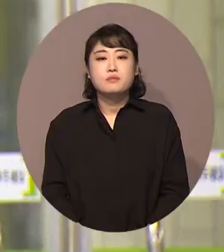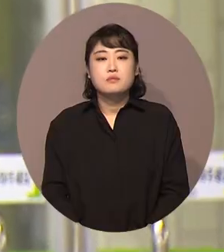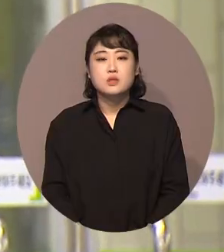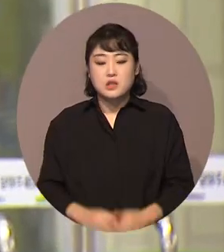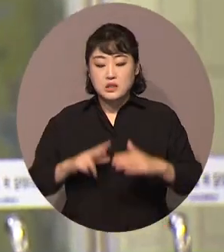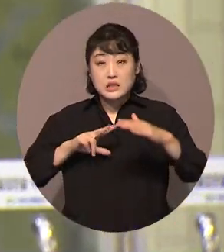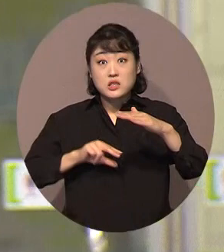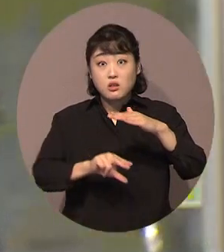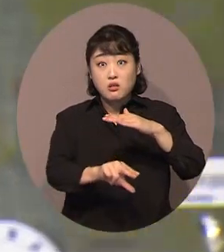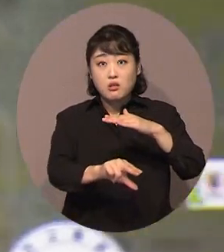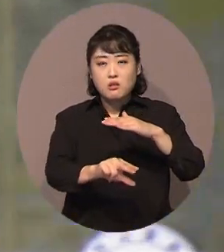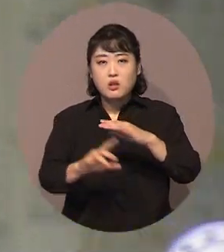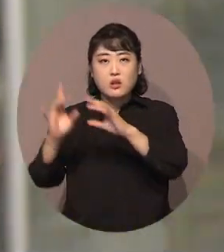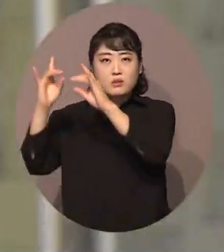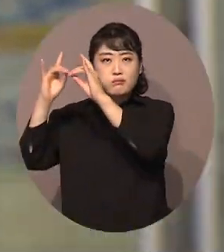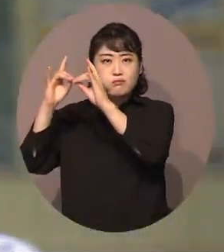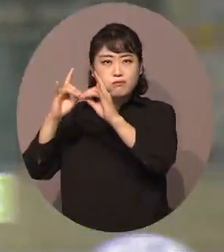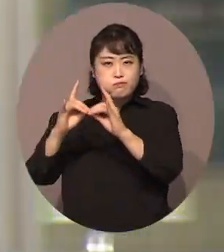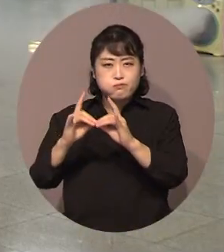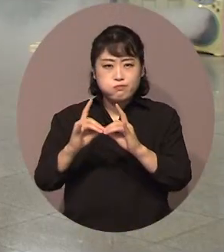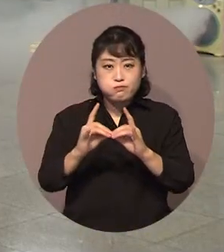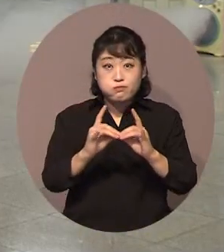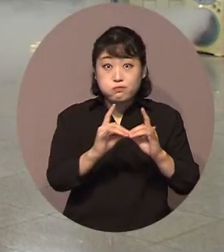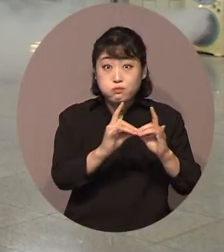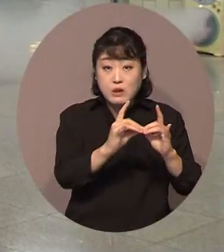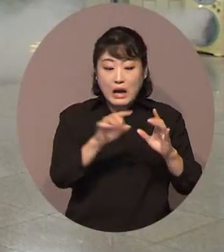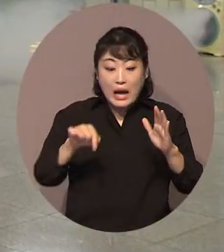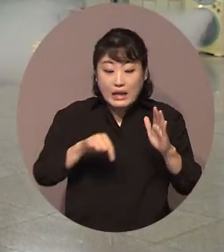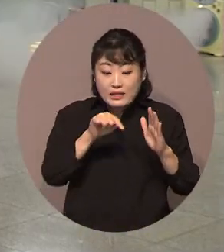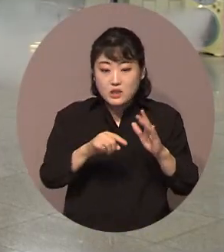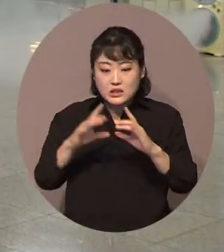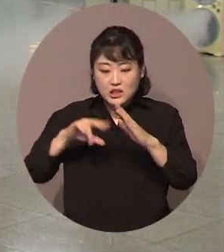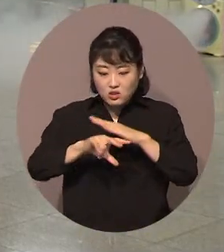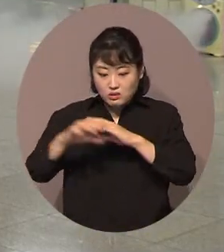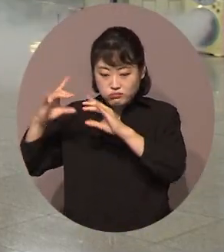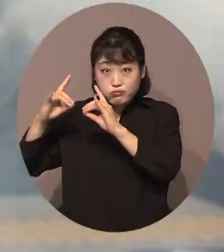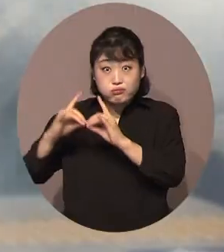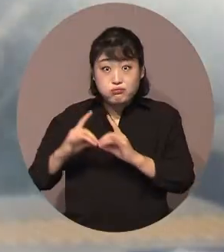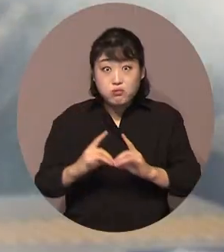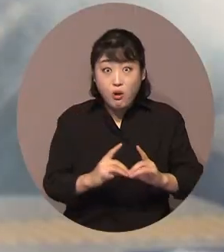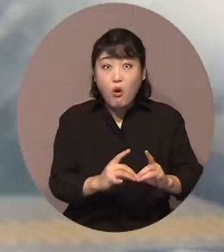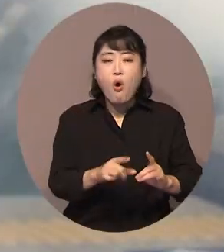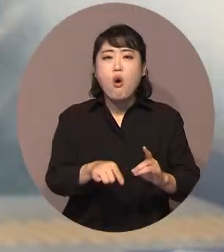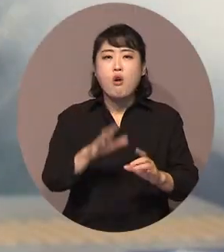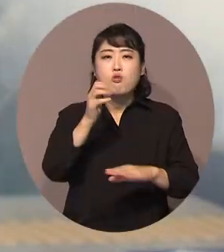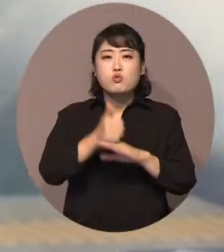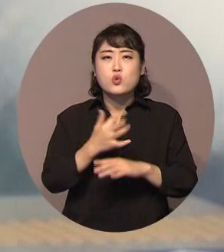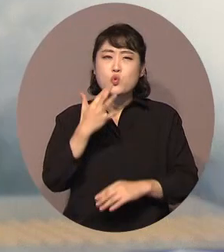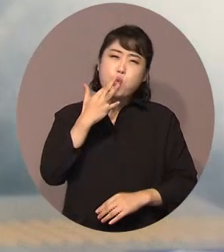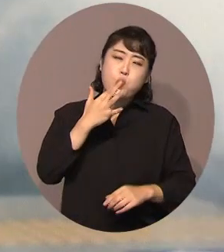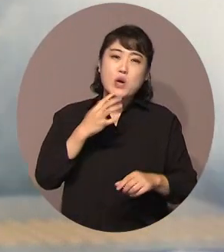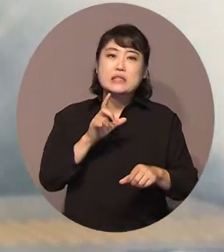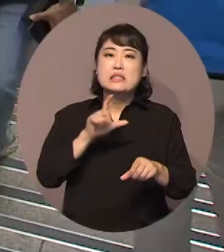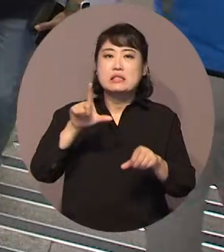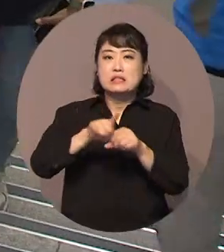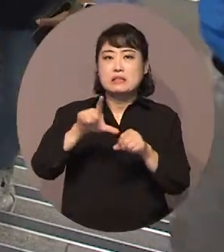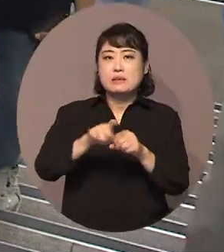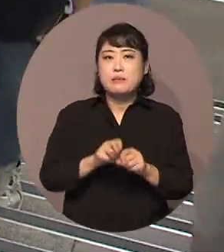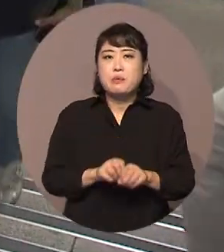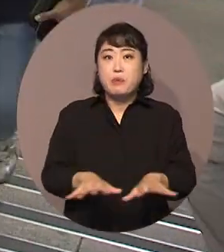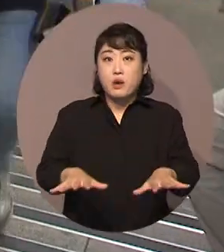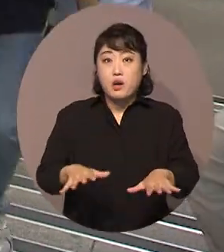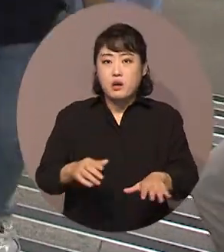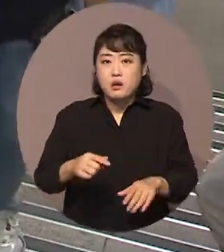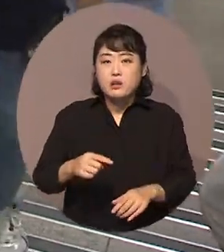도시철도 역사에 비행체가 접근합니다. 역사 안까지 들어온 드론은 이내 유독가스를 살포합니다.